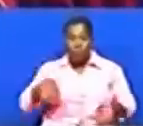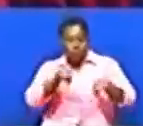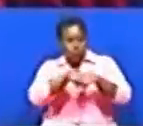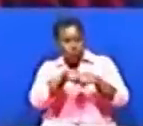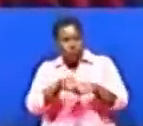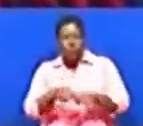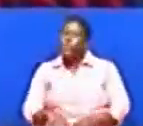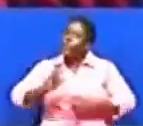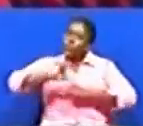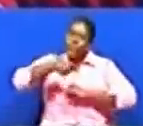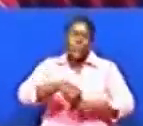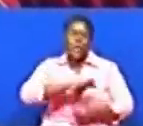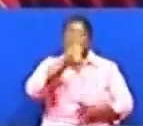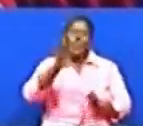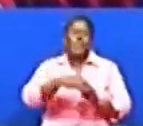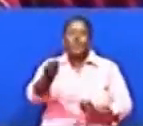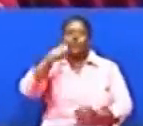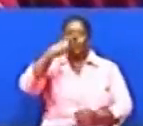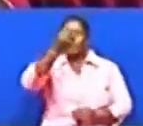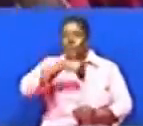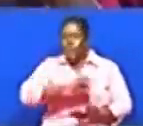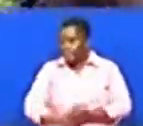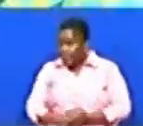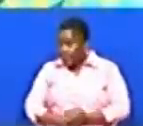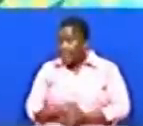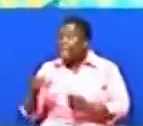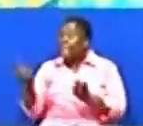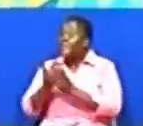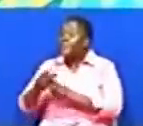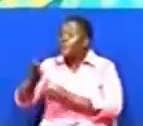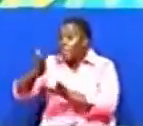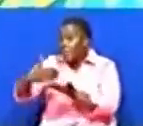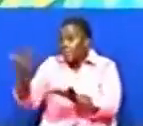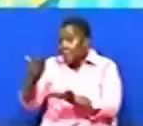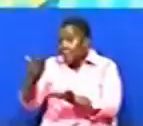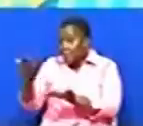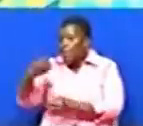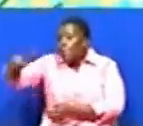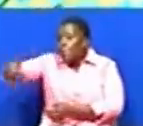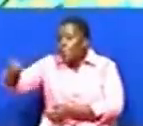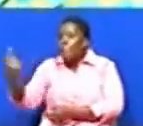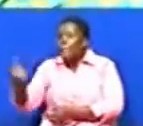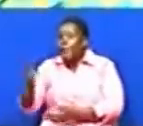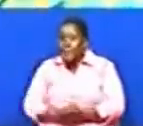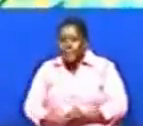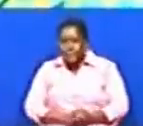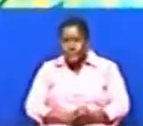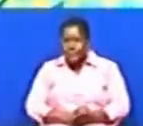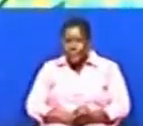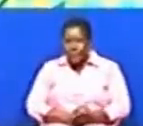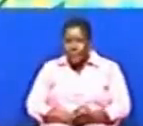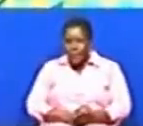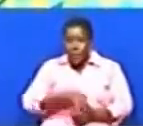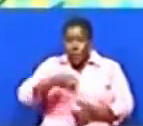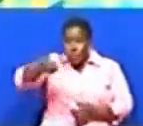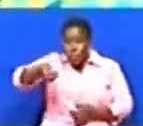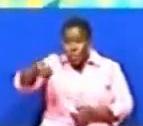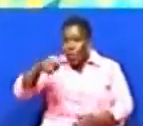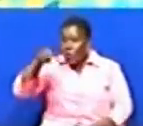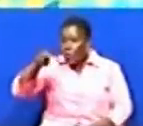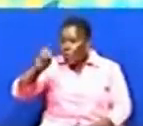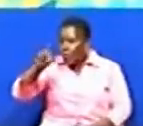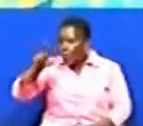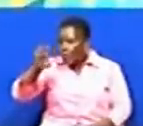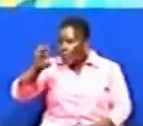Mkono, mguu. Zipo sehemu ambazo zinaliwa na ukoo fulani pekee. Hii ni kwa ajili ya Molel. Ukoo wa Molel